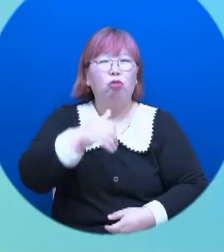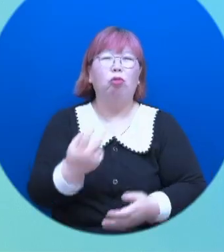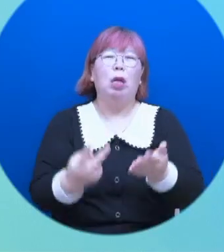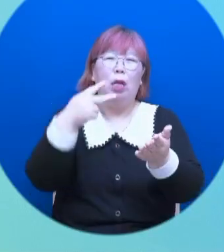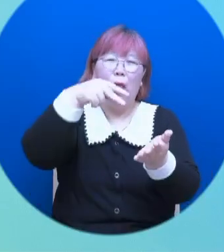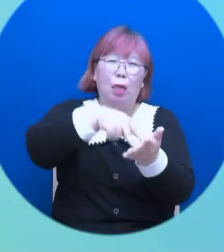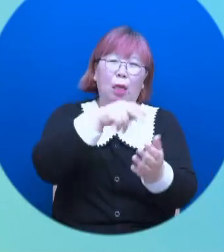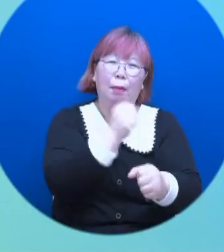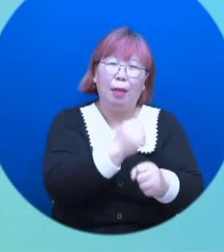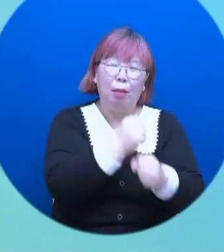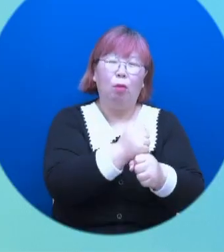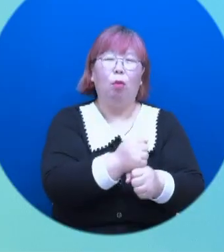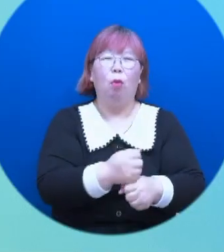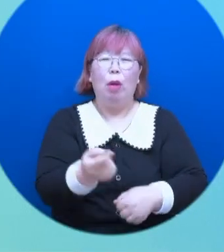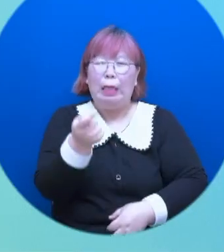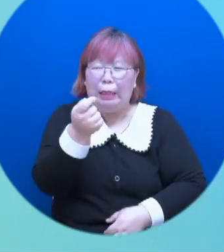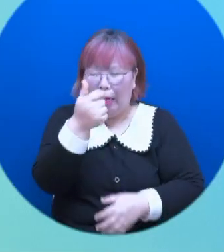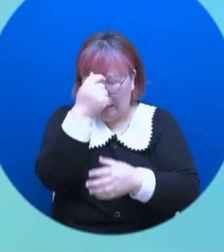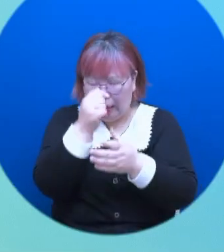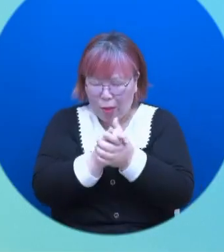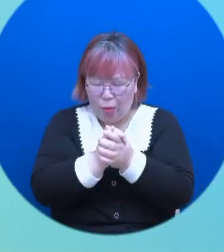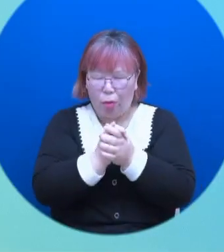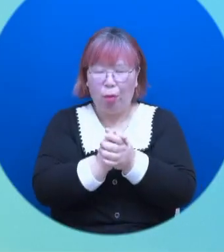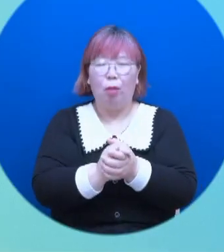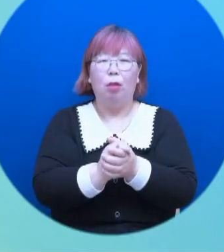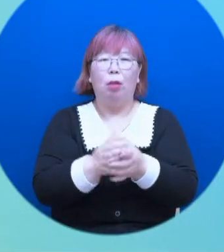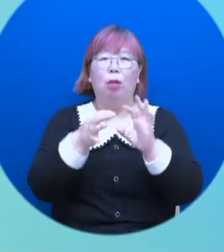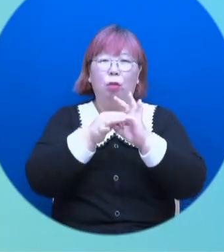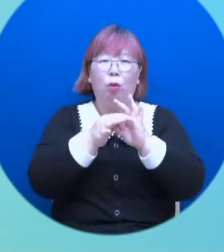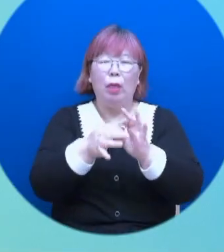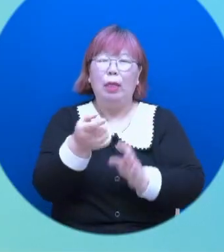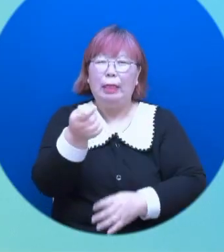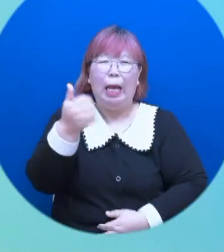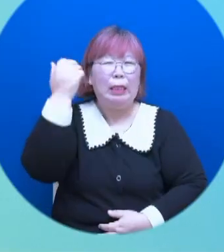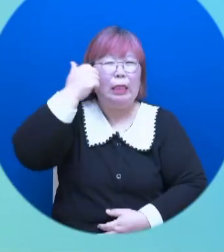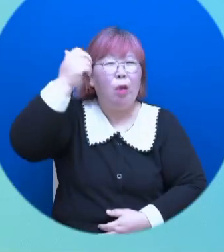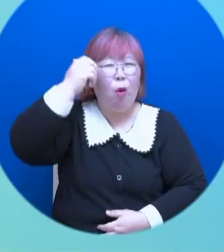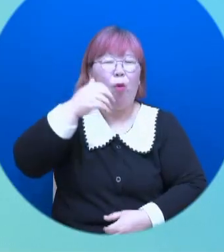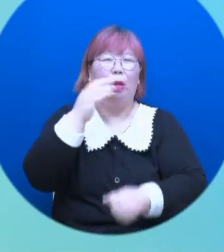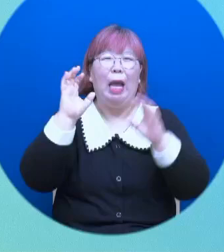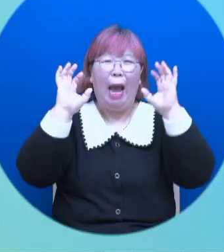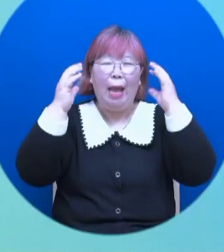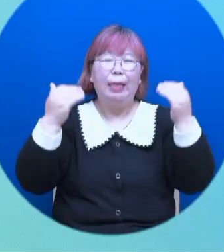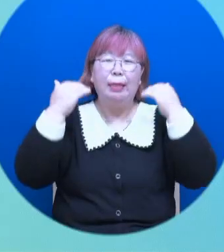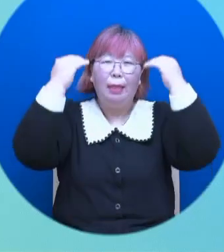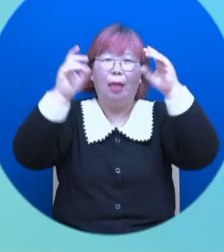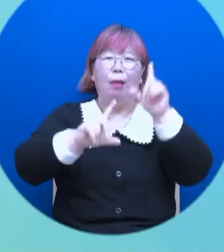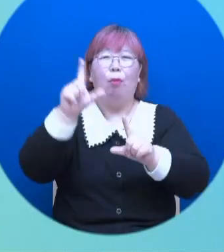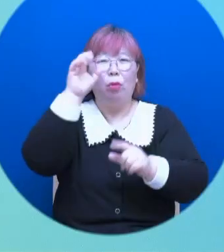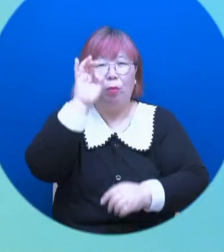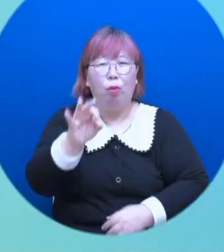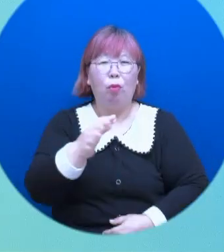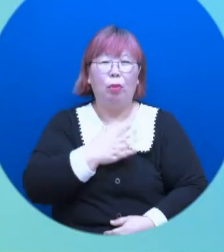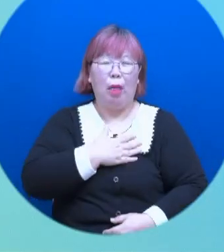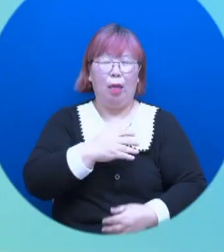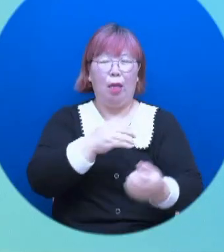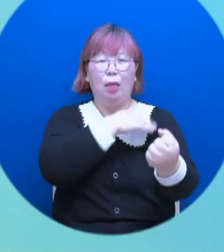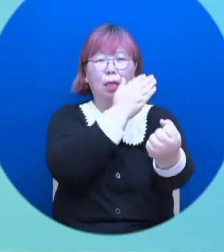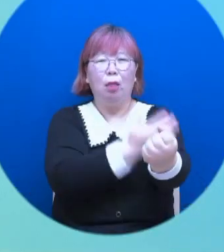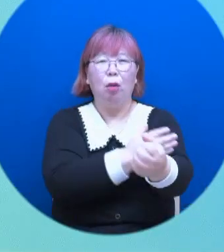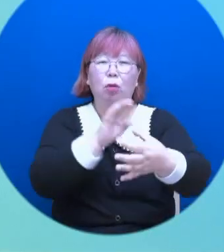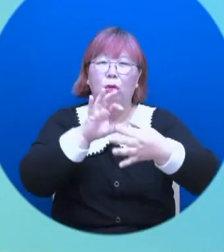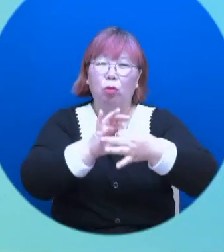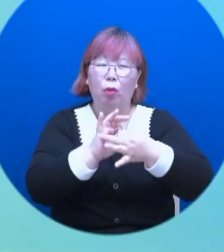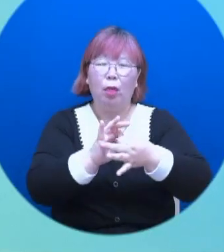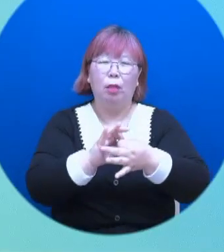작은 기도로 말미암아 어린 영혼들이 자라나는 것을 보는 거예요. 나의 기도로 말미암아, 나의 은사로 말미암아